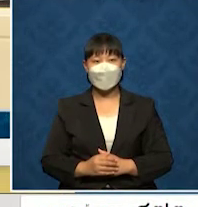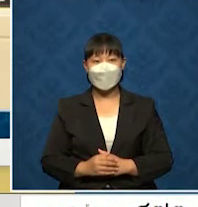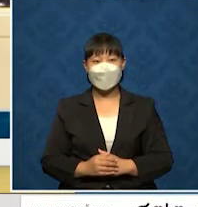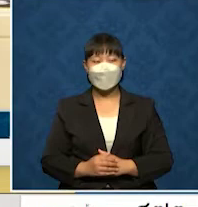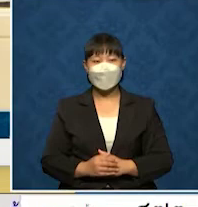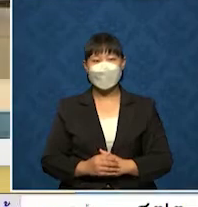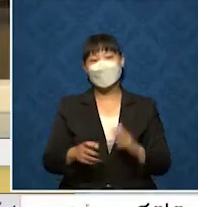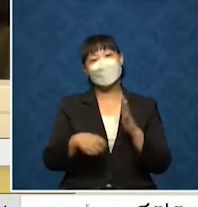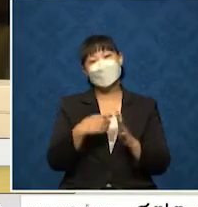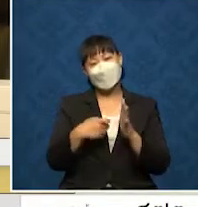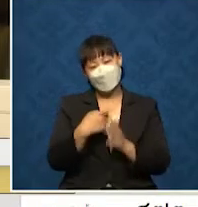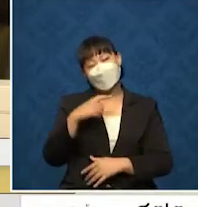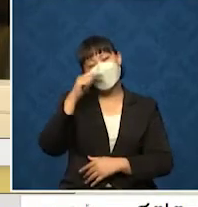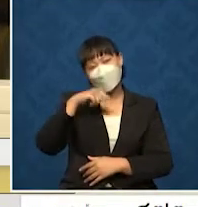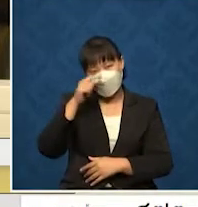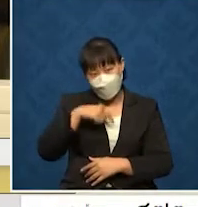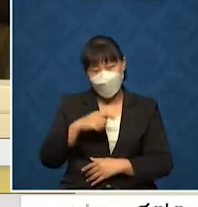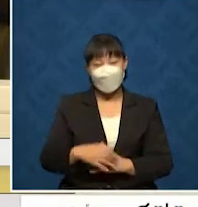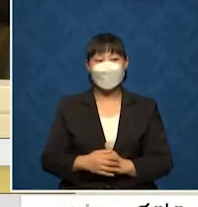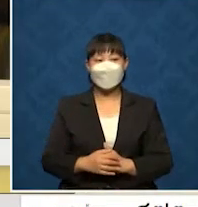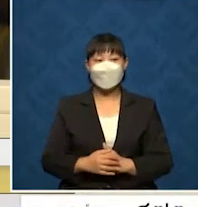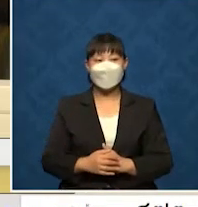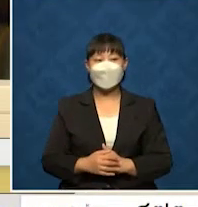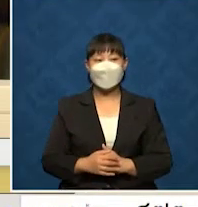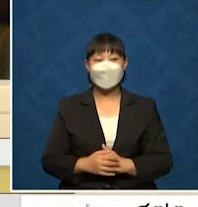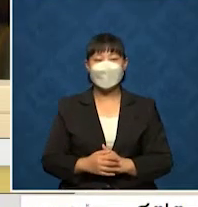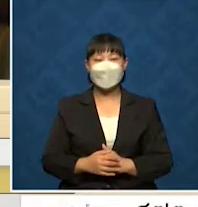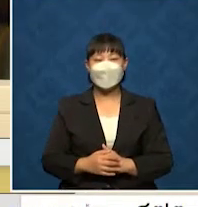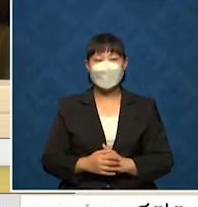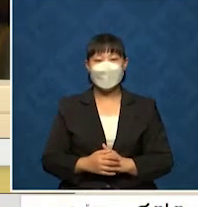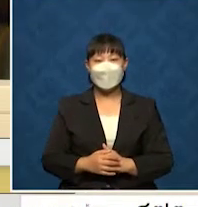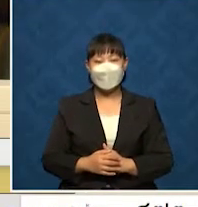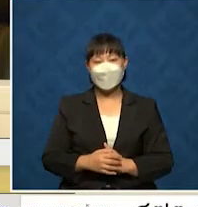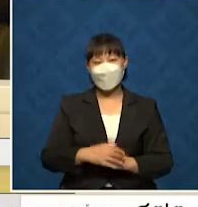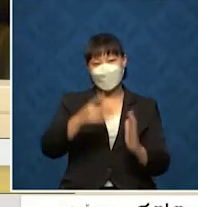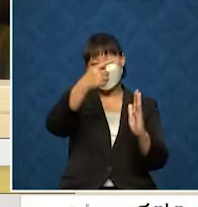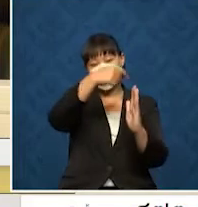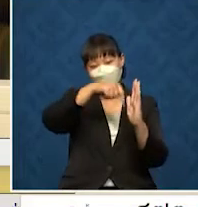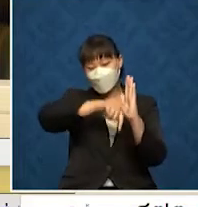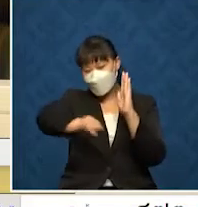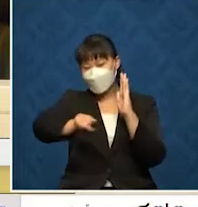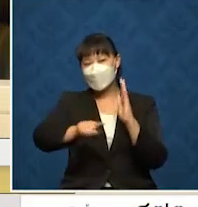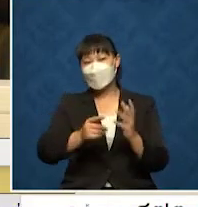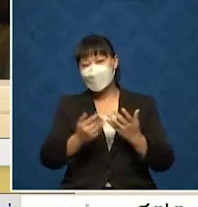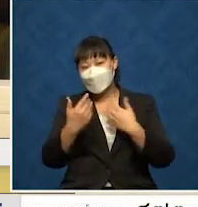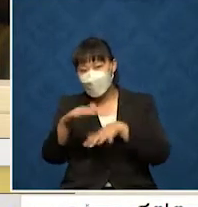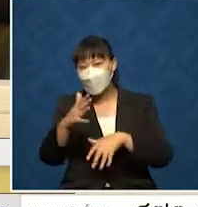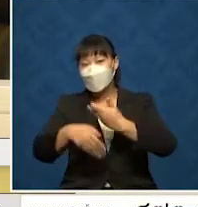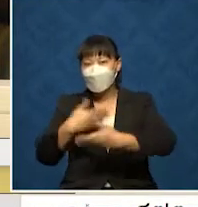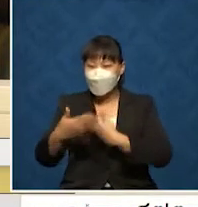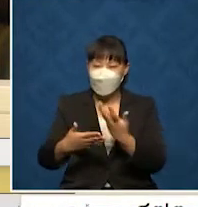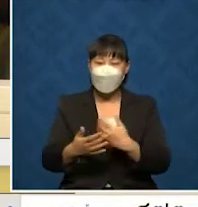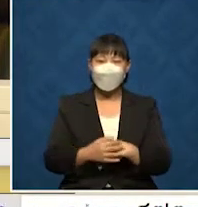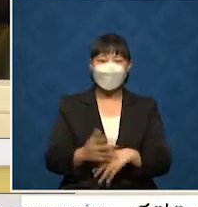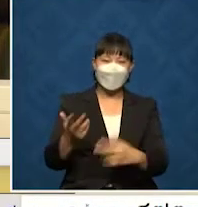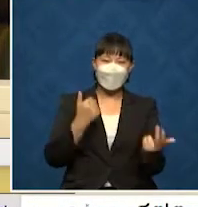เหตุที่ประเทศไทยเป็นจุดผ่านหรือจุดที่ทำให้ผู้คนมองเรา